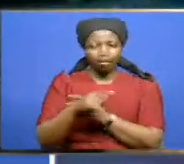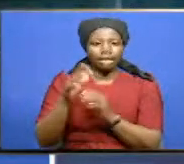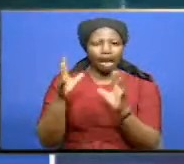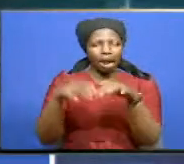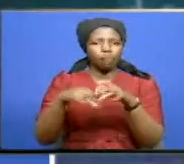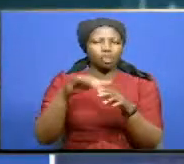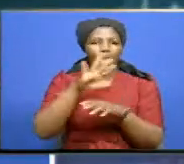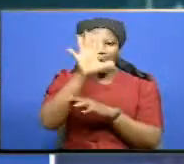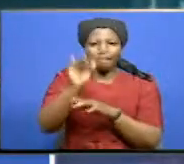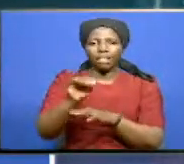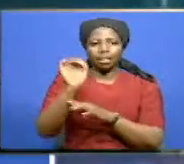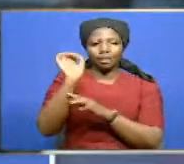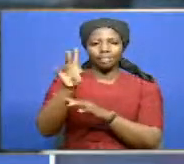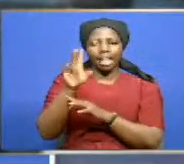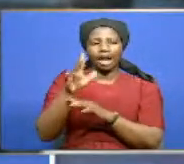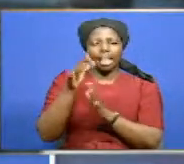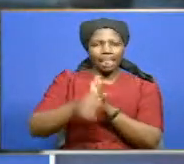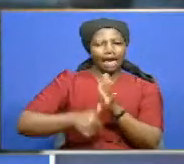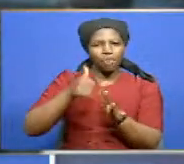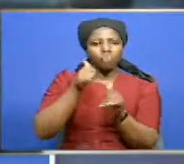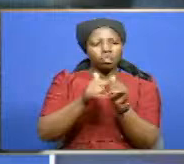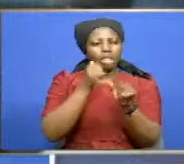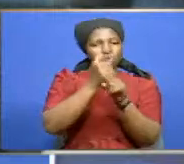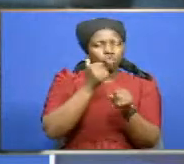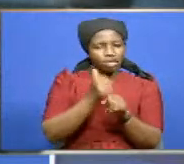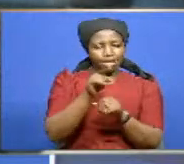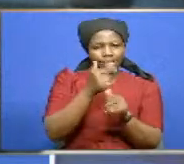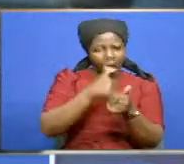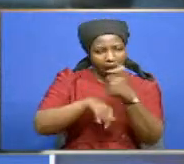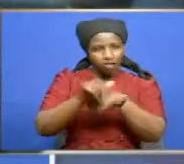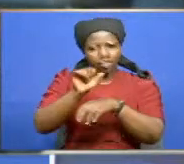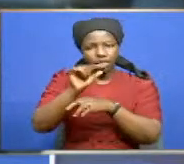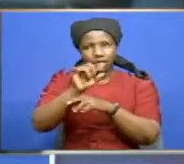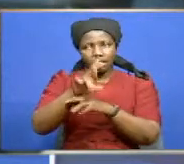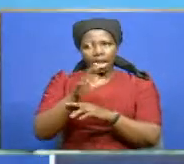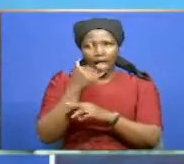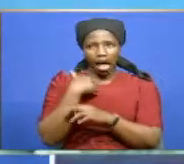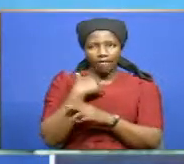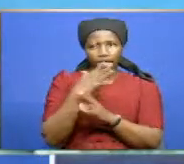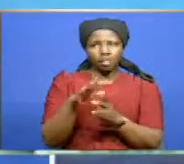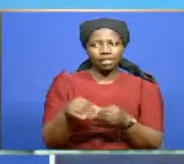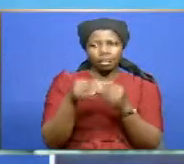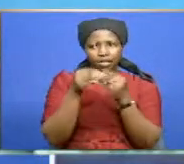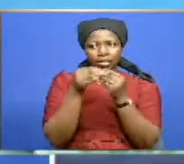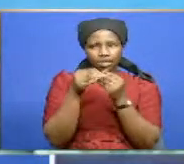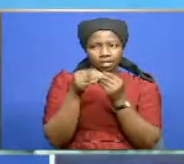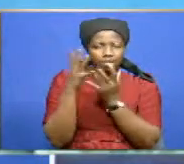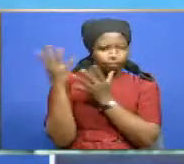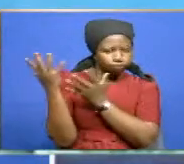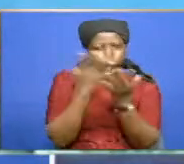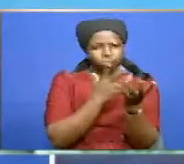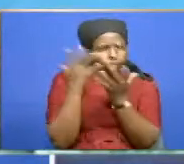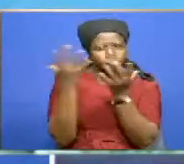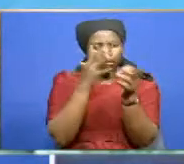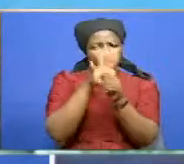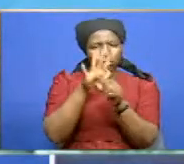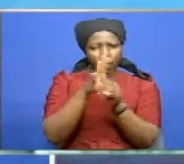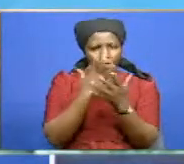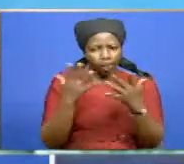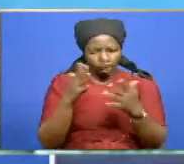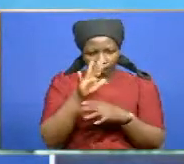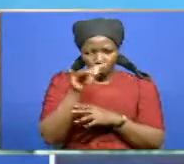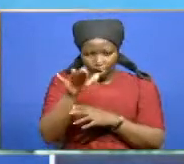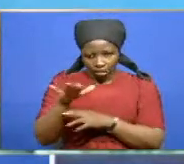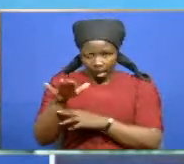inatekeleza shughuli za reli hiyo ya SGR, imeondoa treni 186 kufikia sasa kutoka bandari hiyo. Treni za mabewa